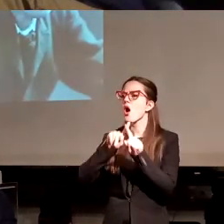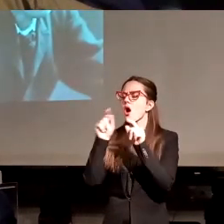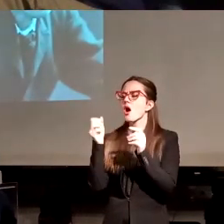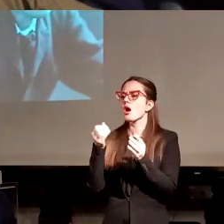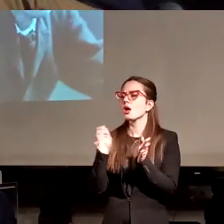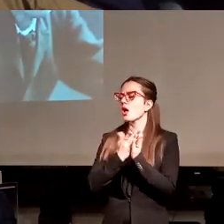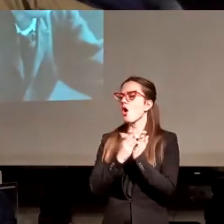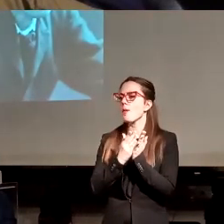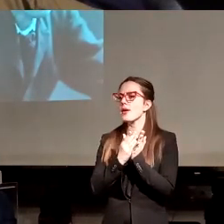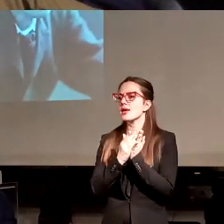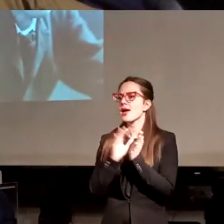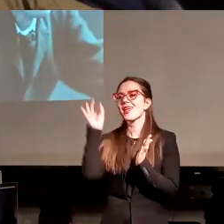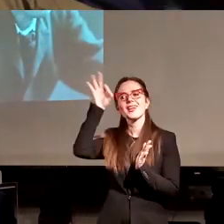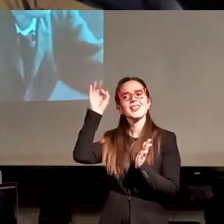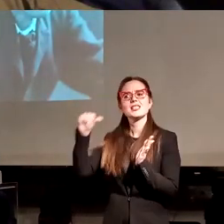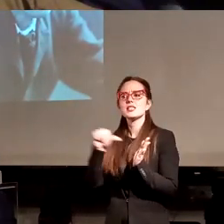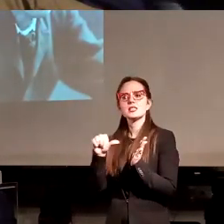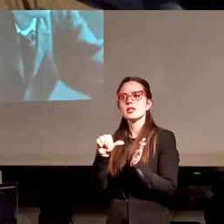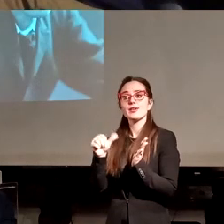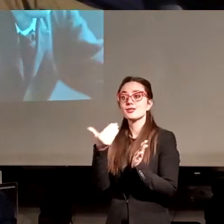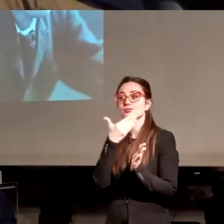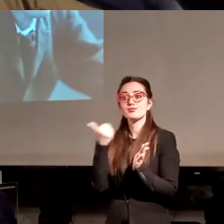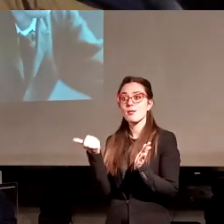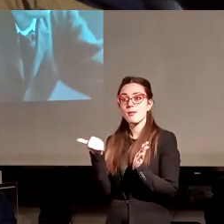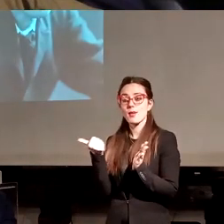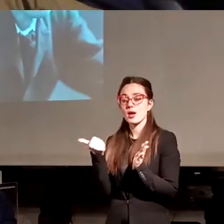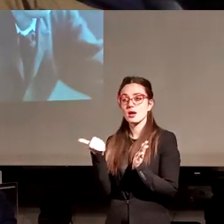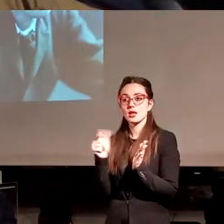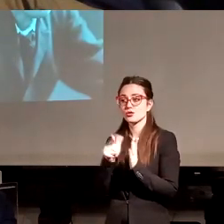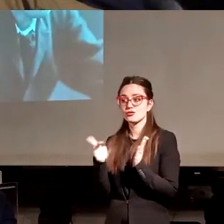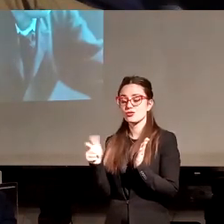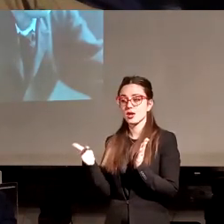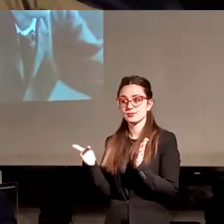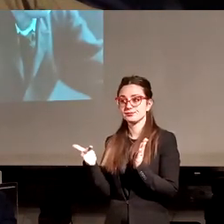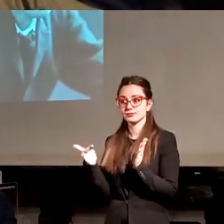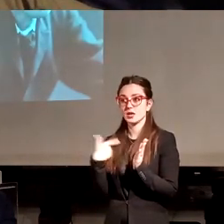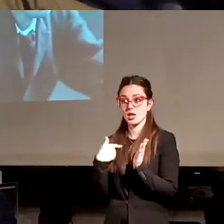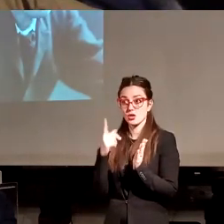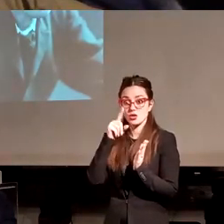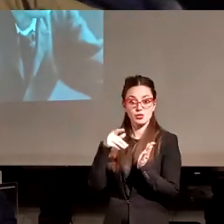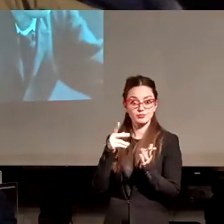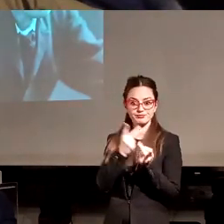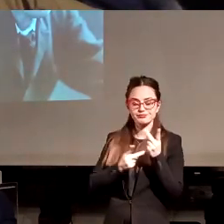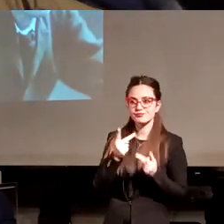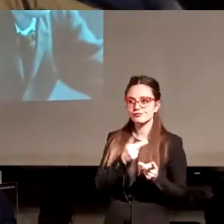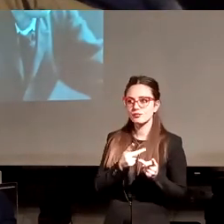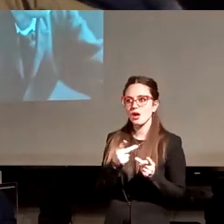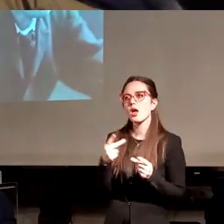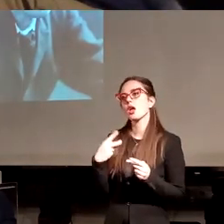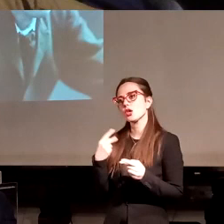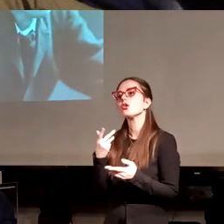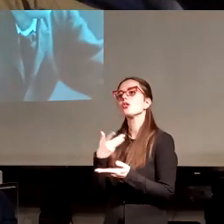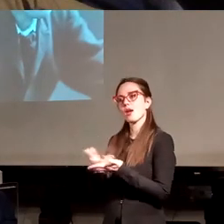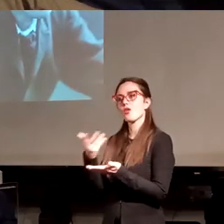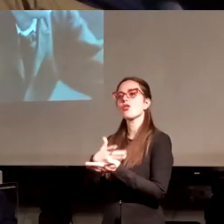steven non c'è quindi quello venuto sui libri di scuola di letteratura e c'è